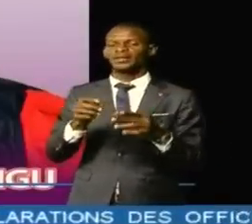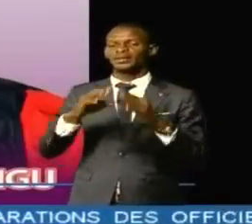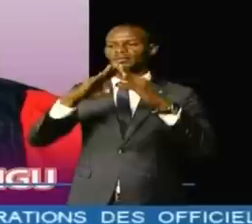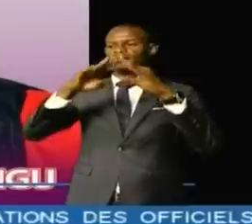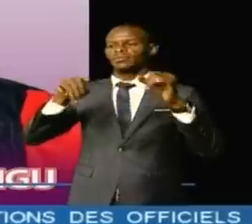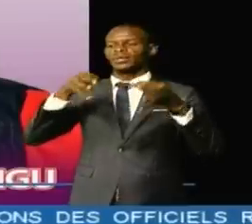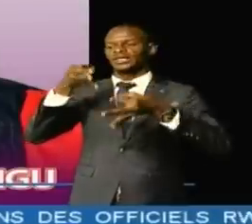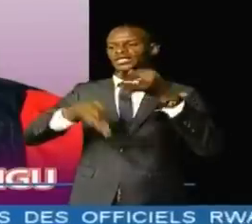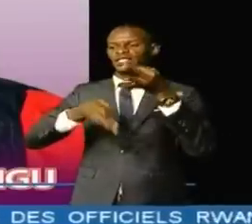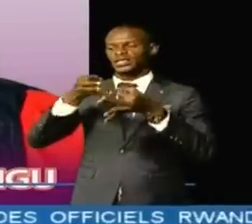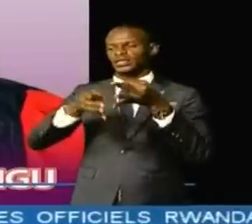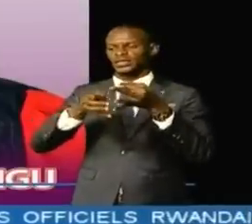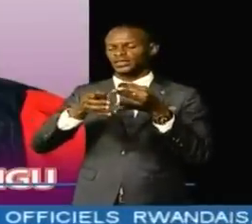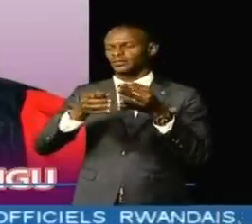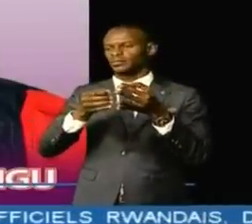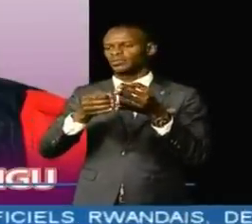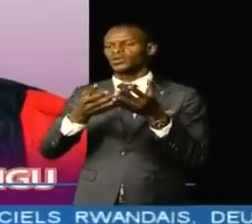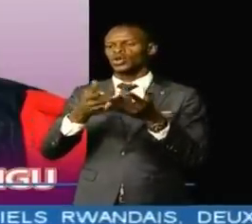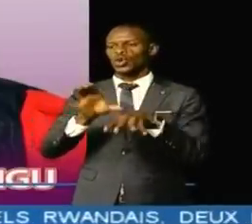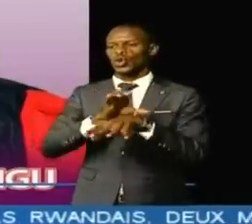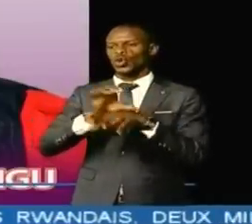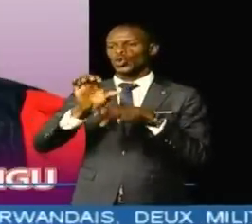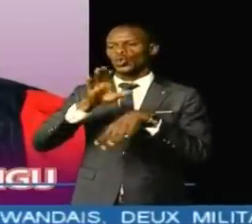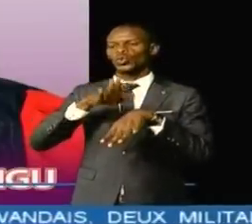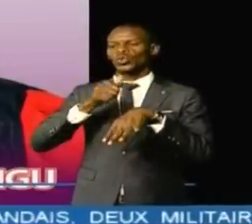cour d'appel de Kinshasa Gombe.